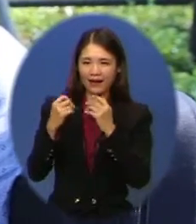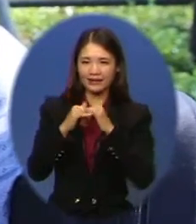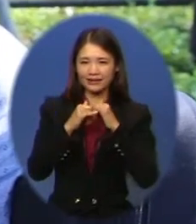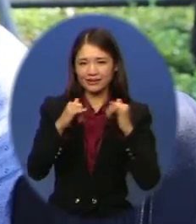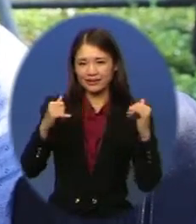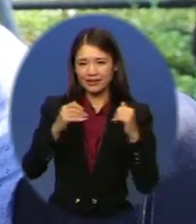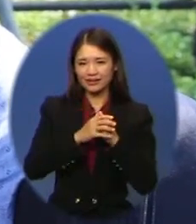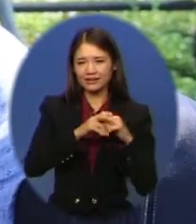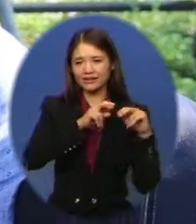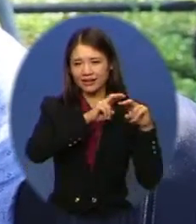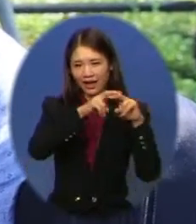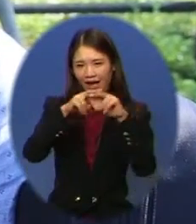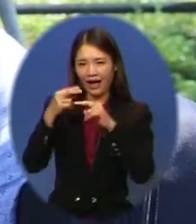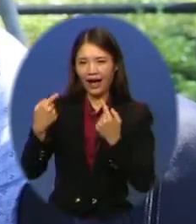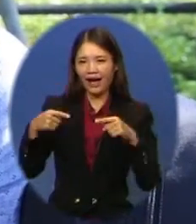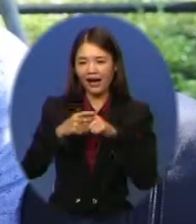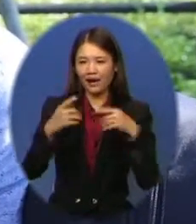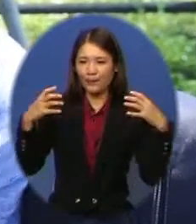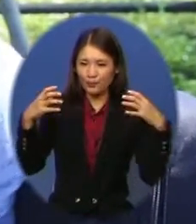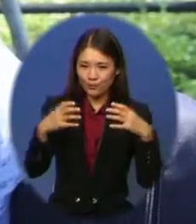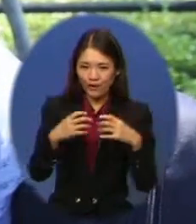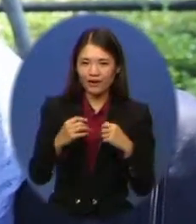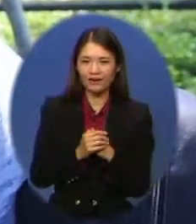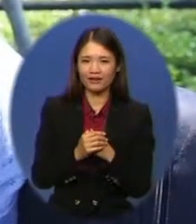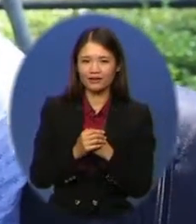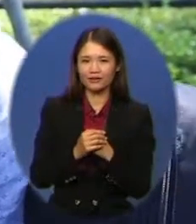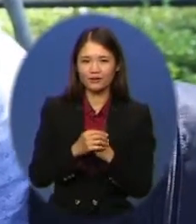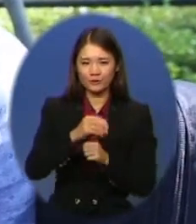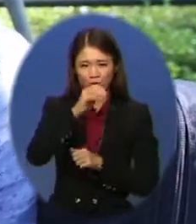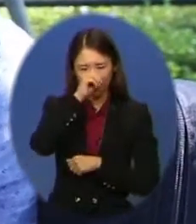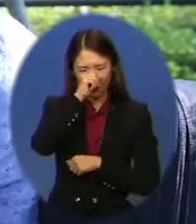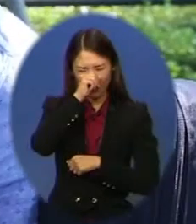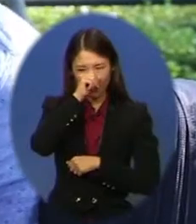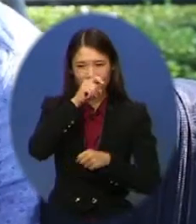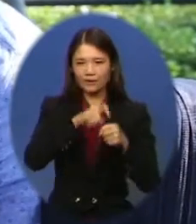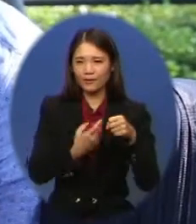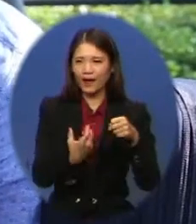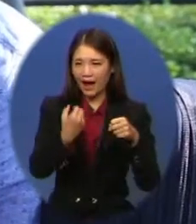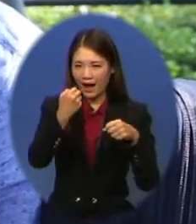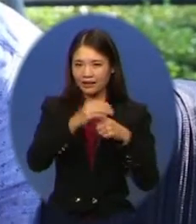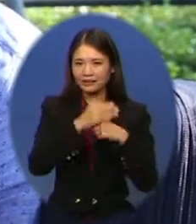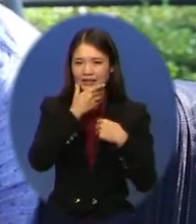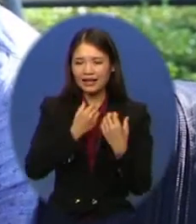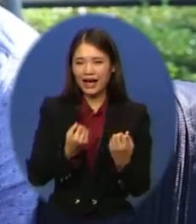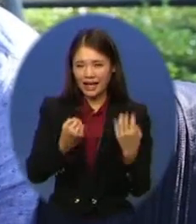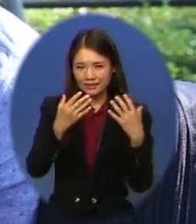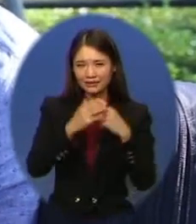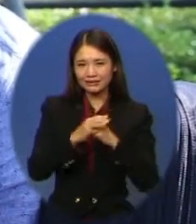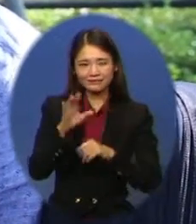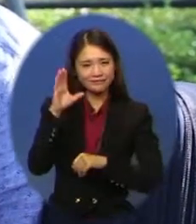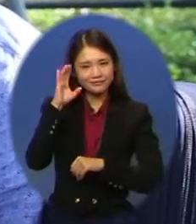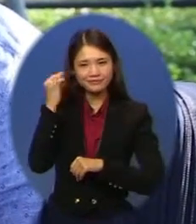겁니다. 많은 분들이 모여가시고 이렇게 좋은 취지의 행사를 한다고 해서